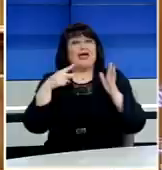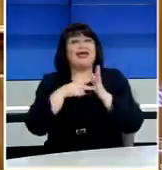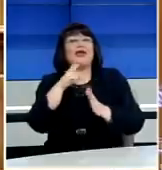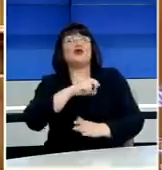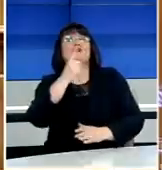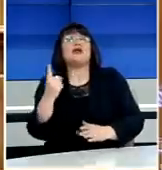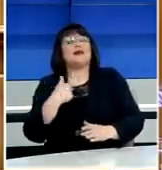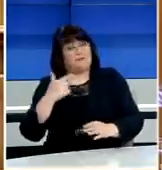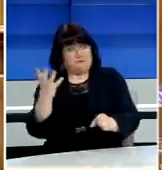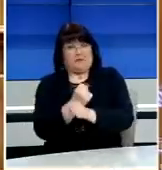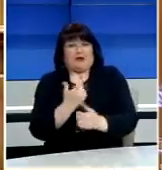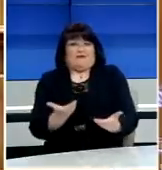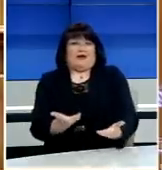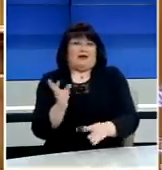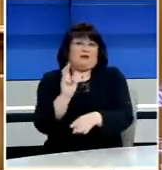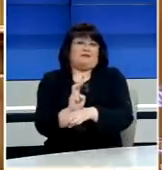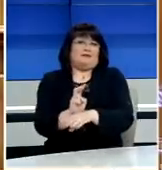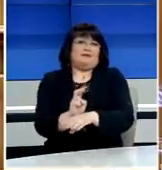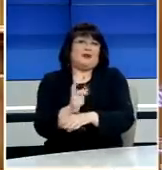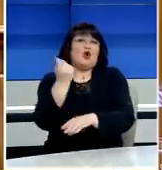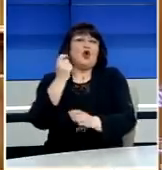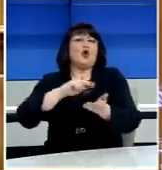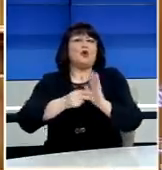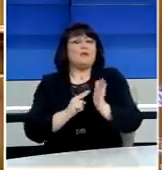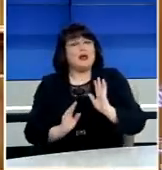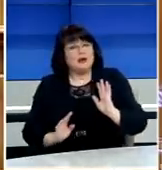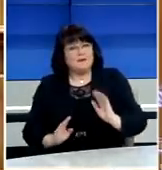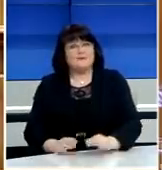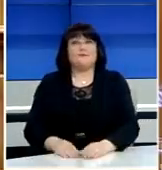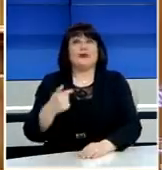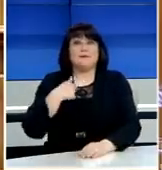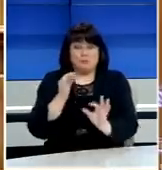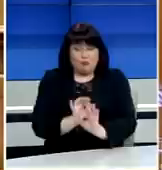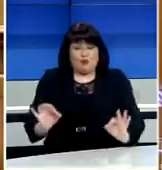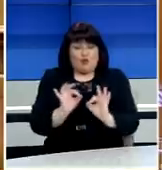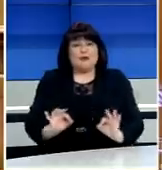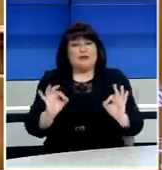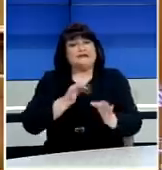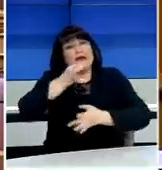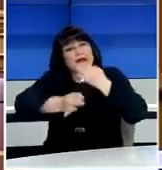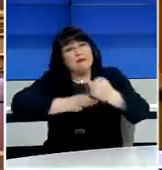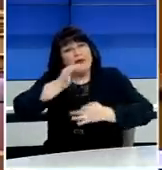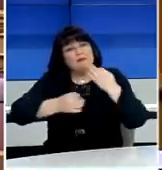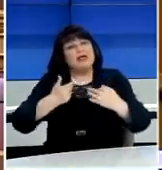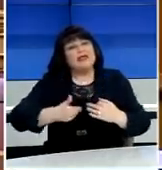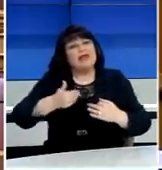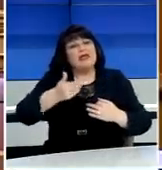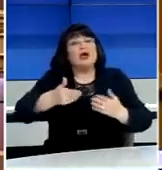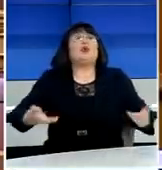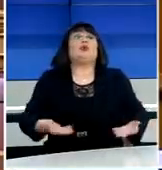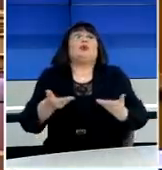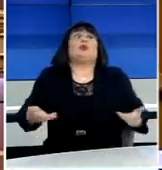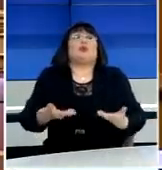2021. Με βάση αυτή την πολιτική, εμείς είχαμε δρομολογήσει και είχαμε εξαγγείλει μια σειρά από